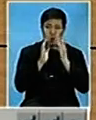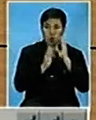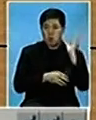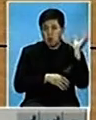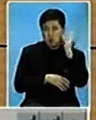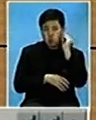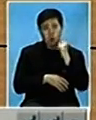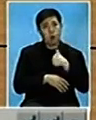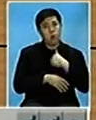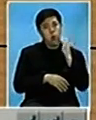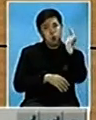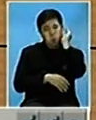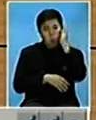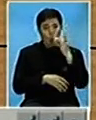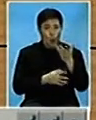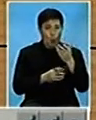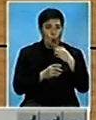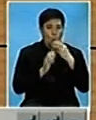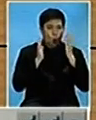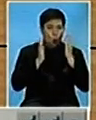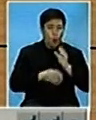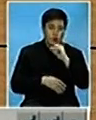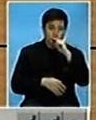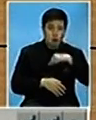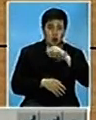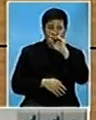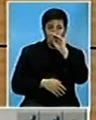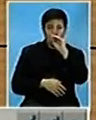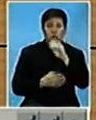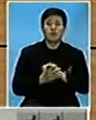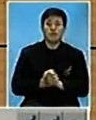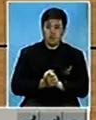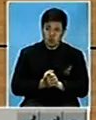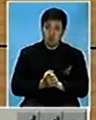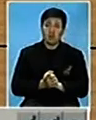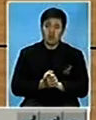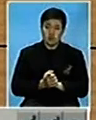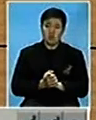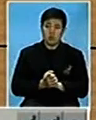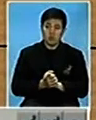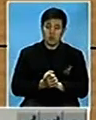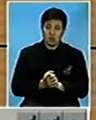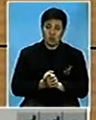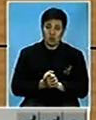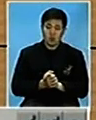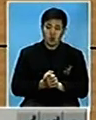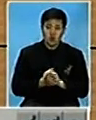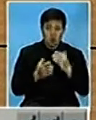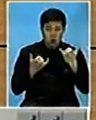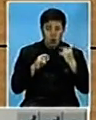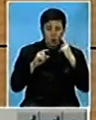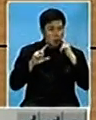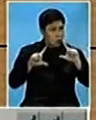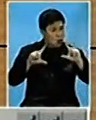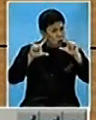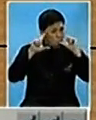วไม่น่าเชื่อว่านี่จะออกจากปากของคนไทยและที่กระพือโหมมากขึ้น